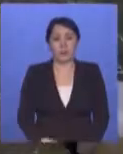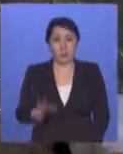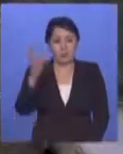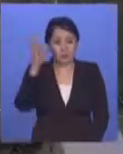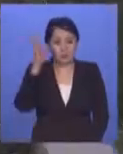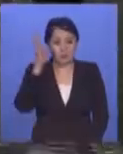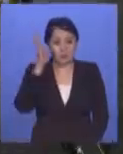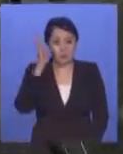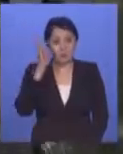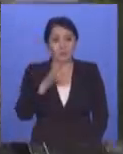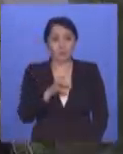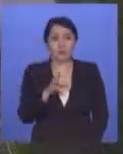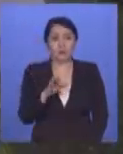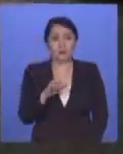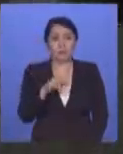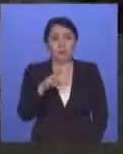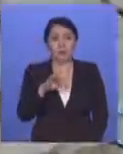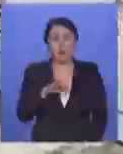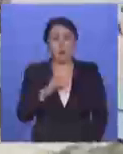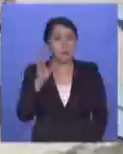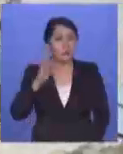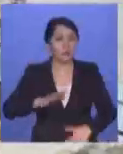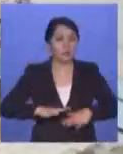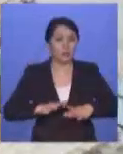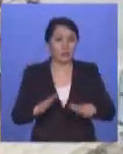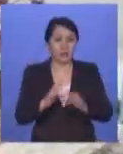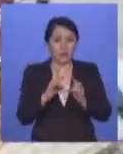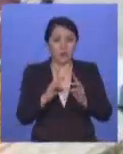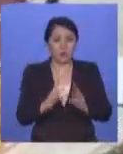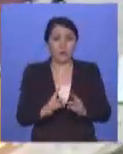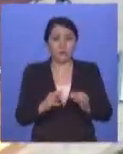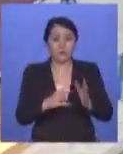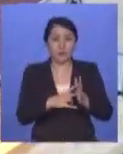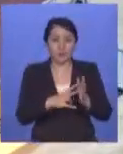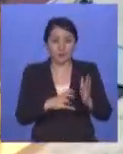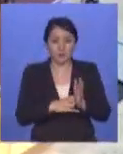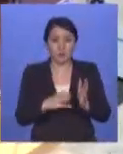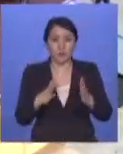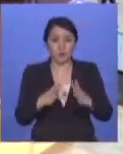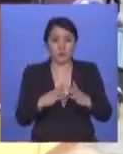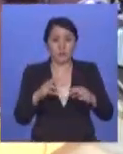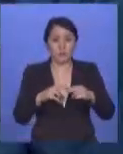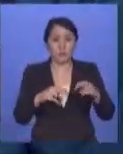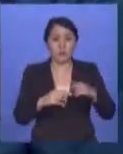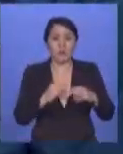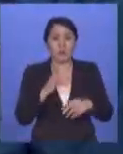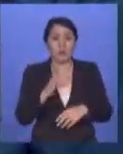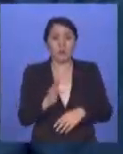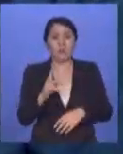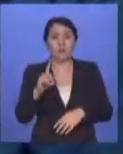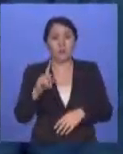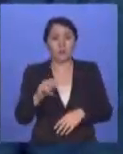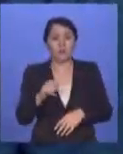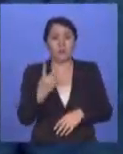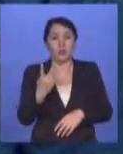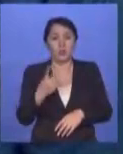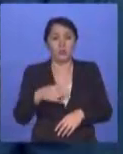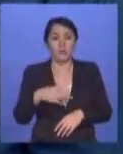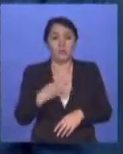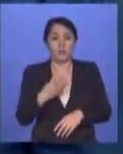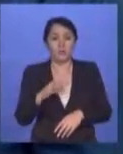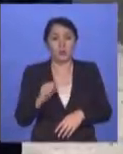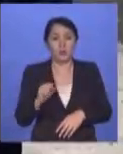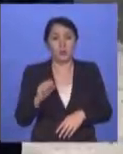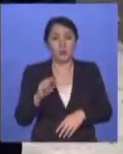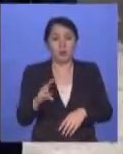Естеріңізге сала кетейік, бірлік шағын ауданында тасқын судан зардап шеккендер үшін 700 баспана салынып жатыр. Алғашқы 100 үйдің құрылысы 24 сәуір күні